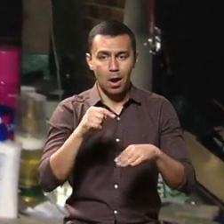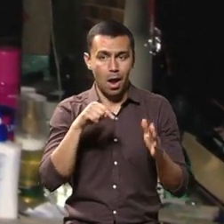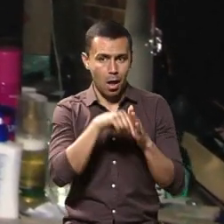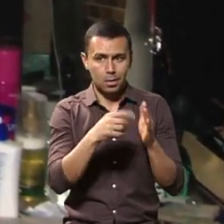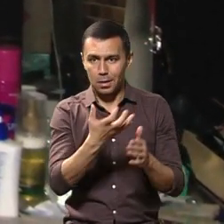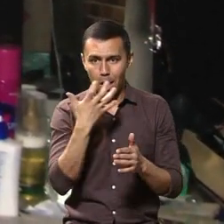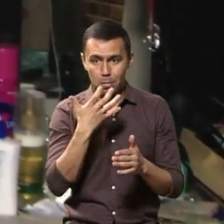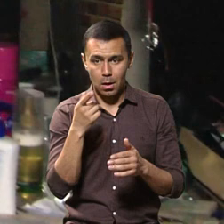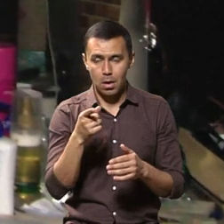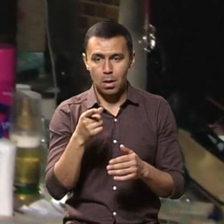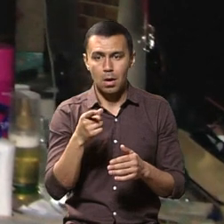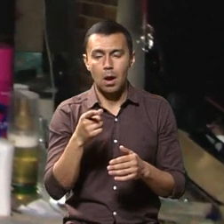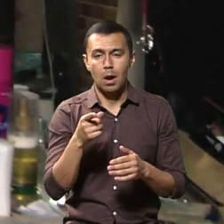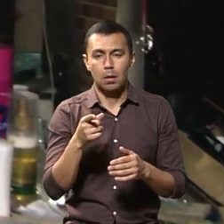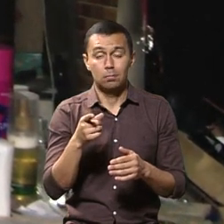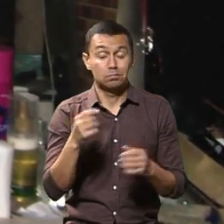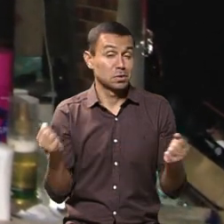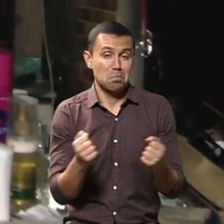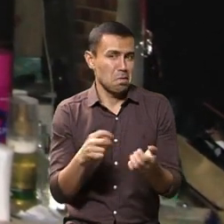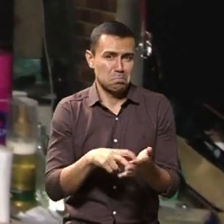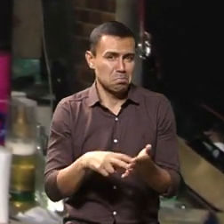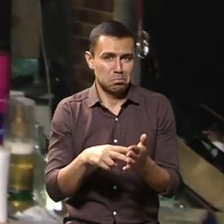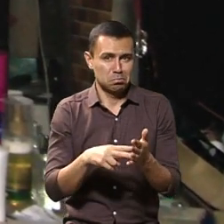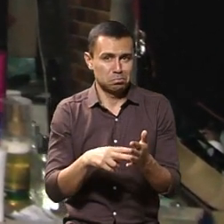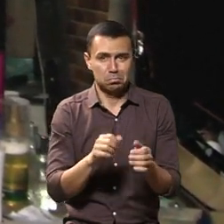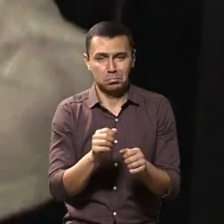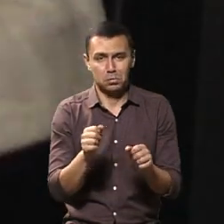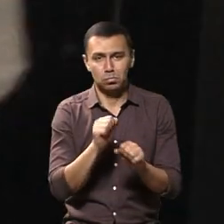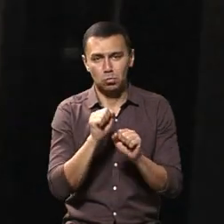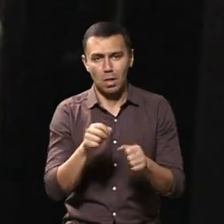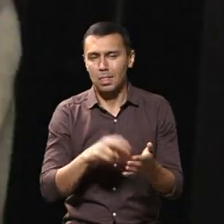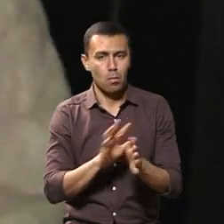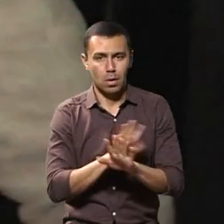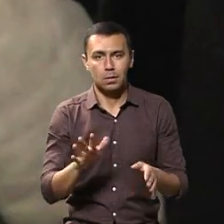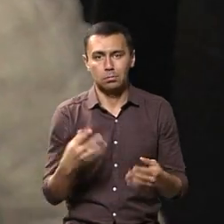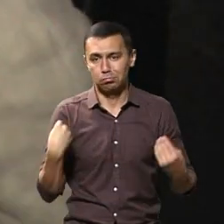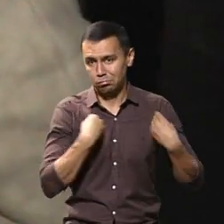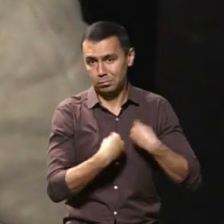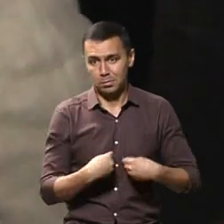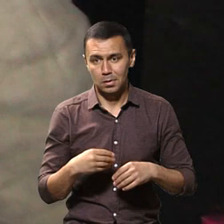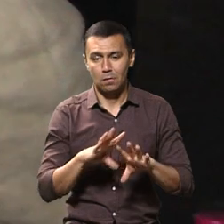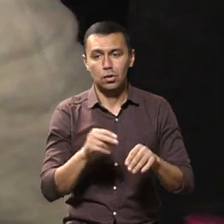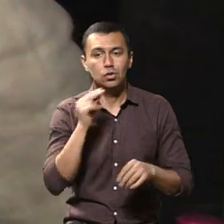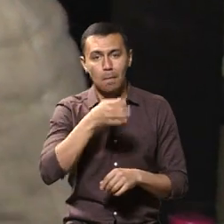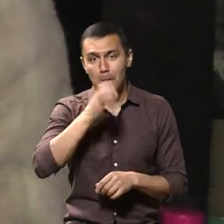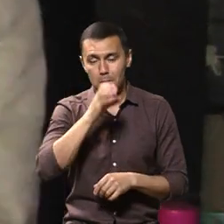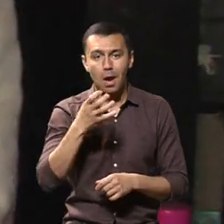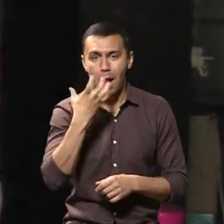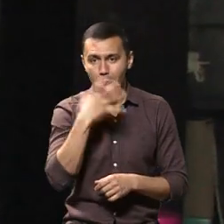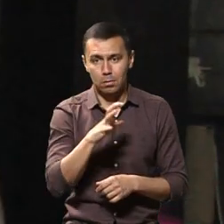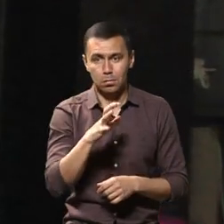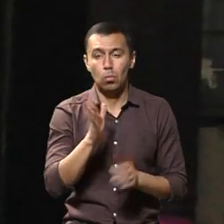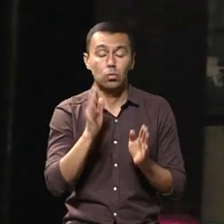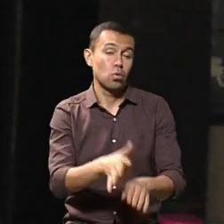не стрижений, то взагалі вам ніяка зима не страшна тоді буде. Закутатися, що чаю попили гарячого і